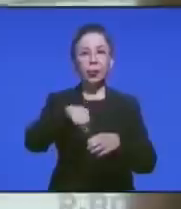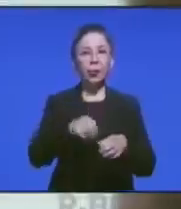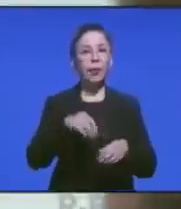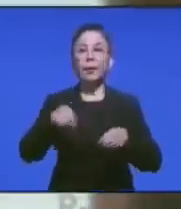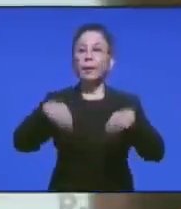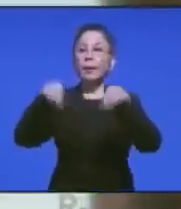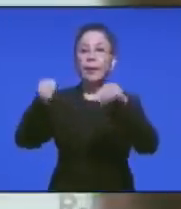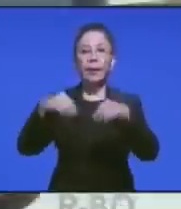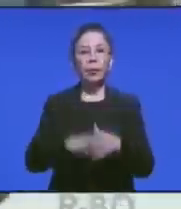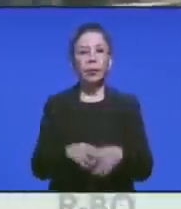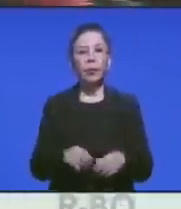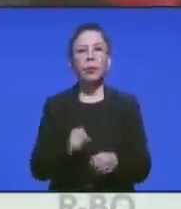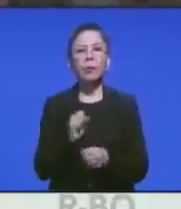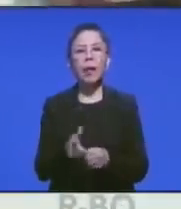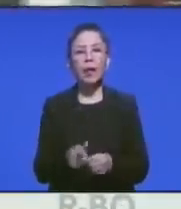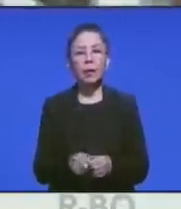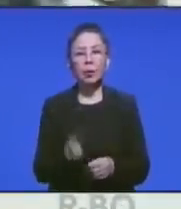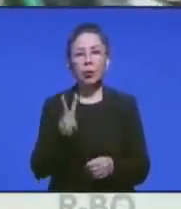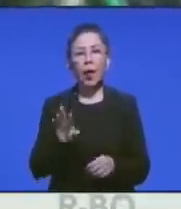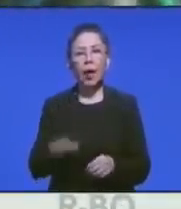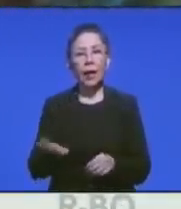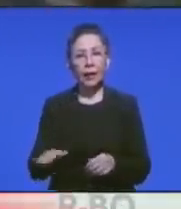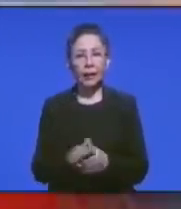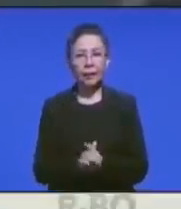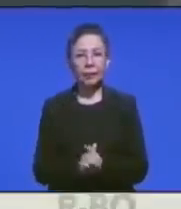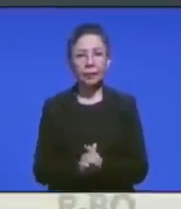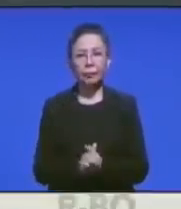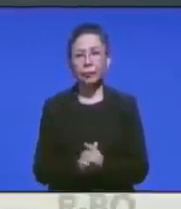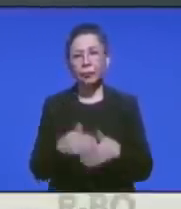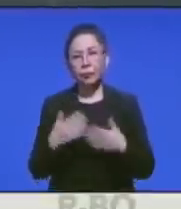pilihan untuk membiayai kehidupan kedua buah hatinya.